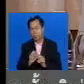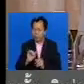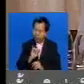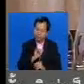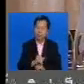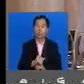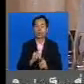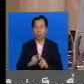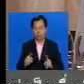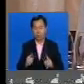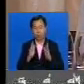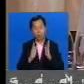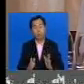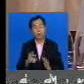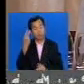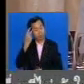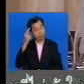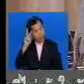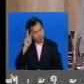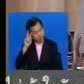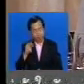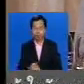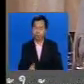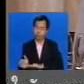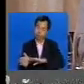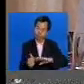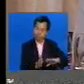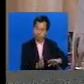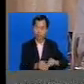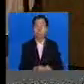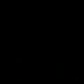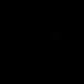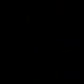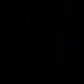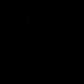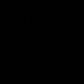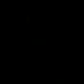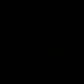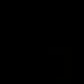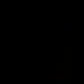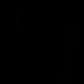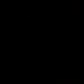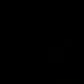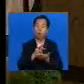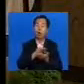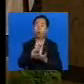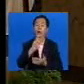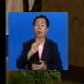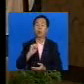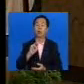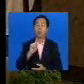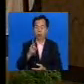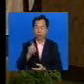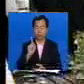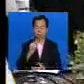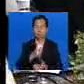ายธีระสุธีวรางกูลอาจารย์คณะนิติศาสตร์มหาวิทยาลัยธรรมศาสตร์ยืนยันความสำคัญของระบบพรรคการเมืองในระบอบประชาธิปไต